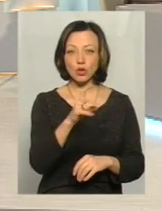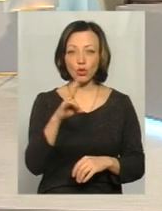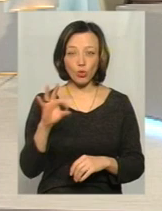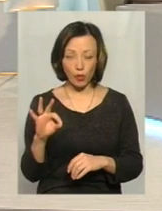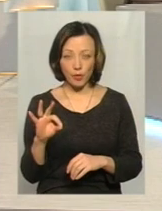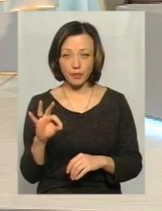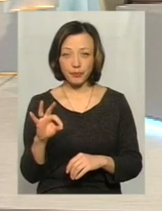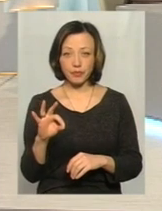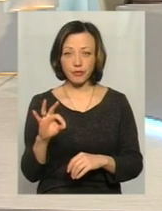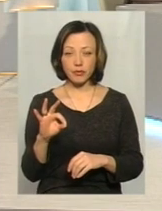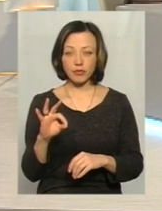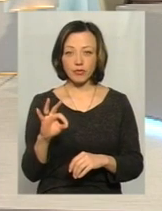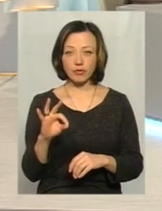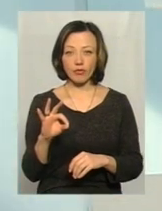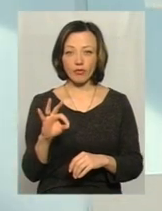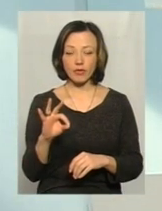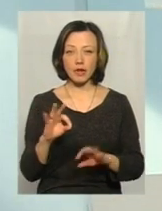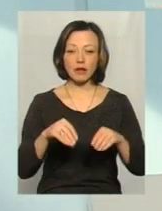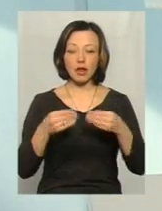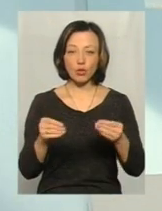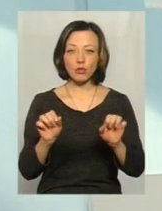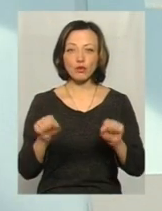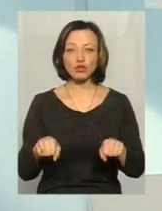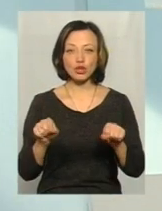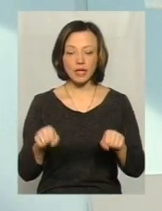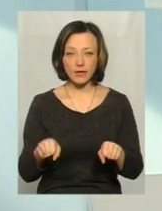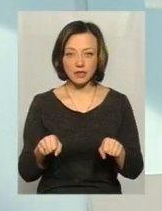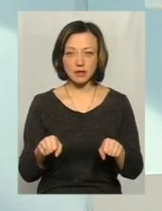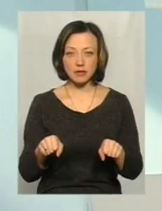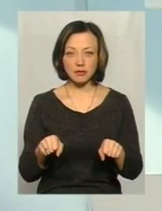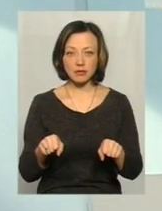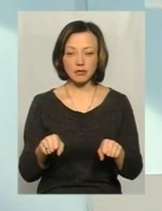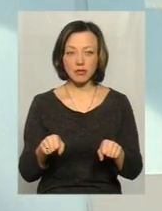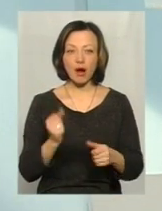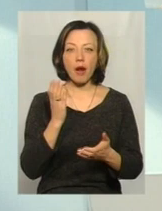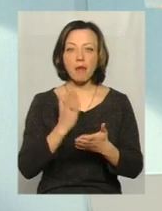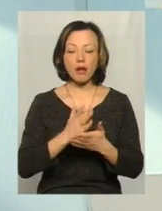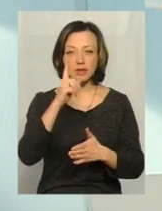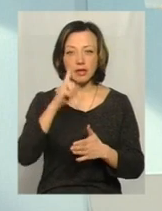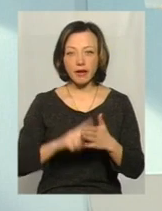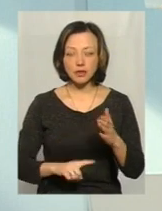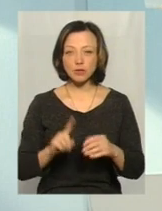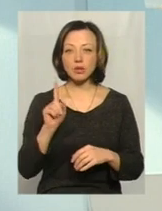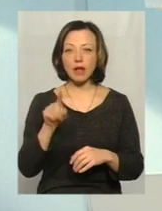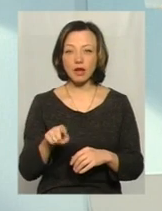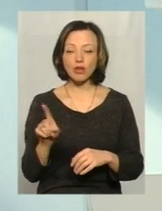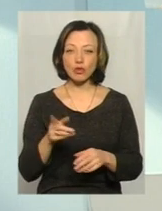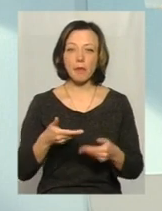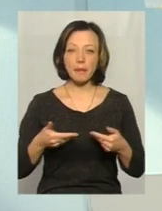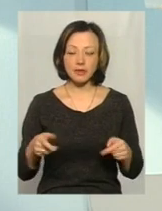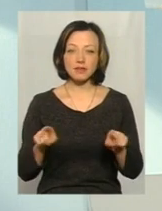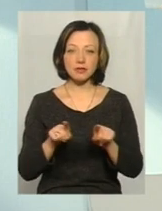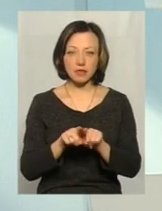оцінювання, вони дають можливість мати надію на те, що ми